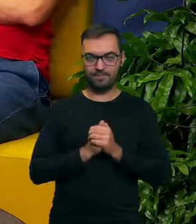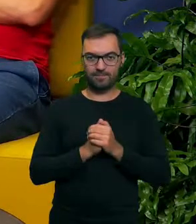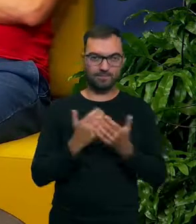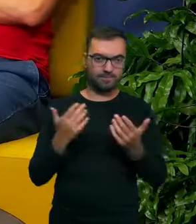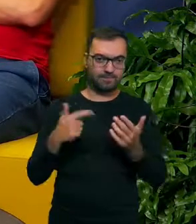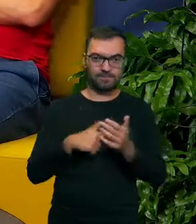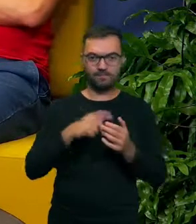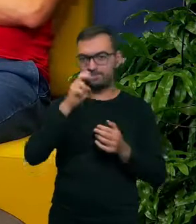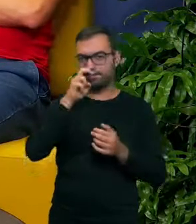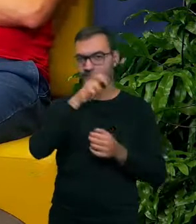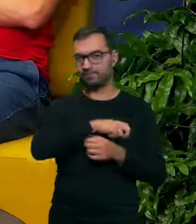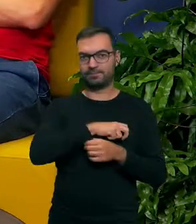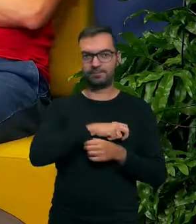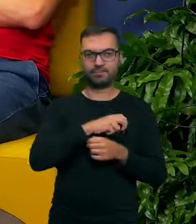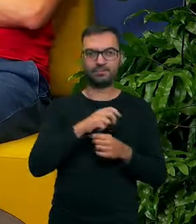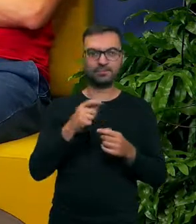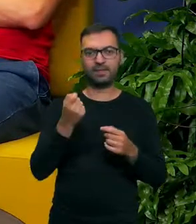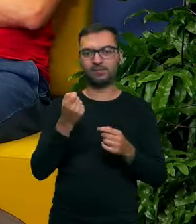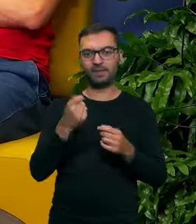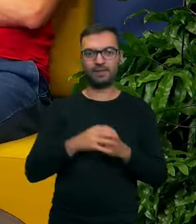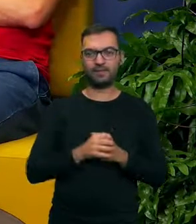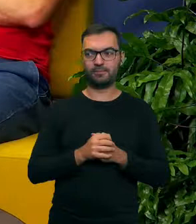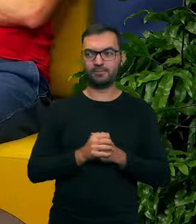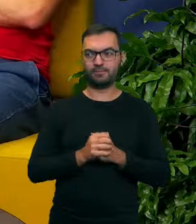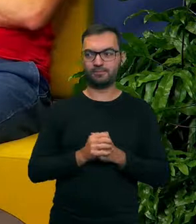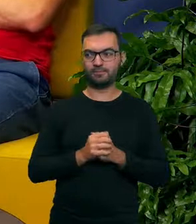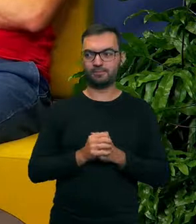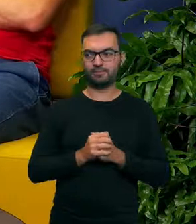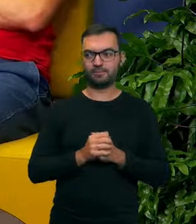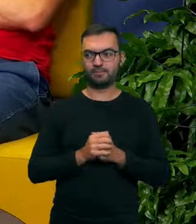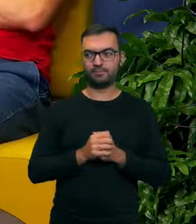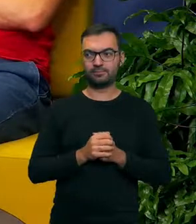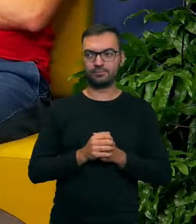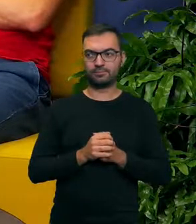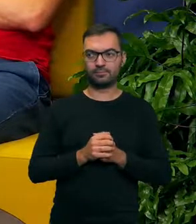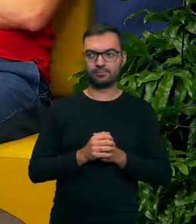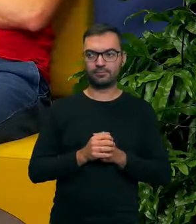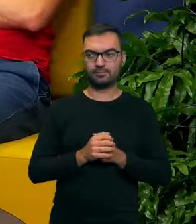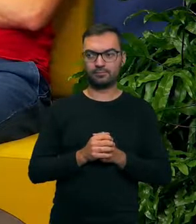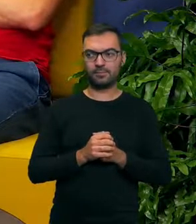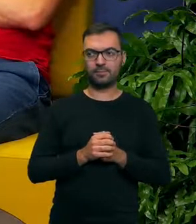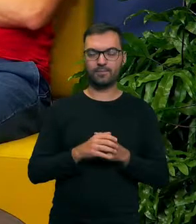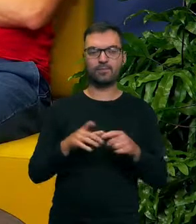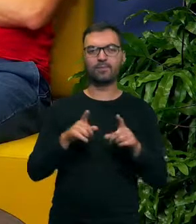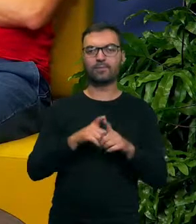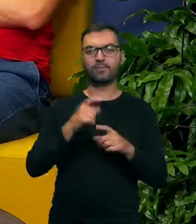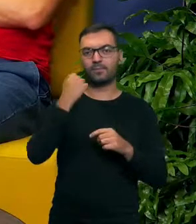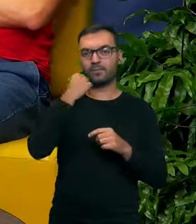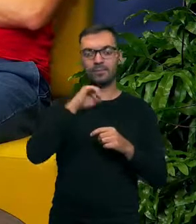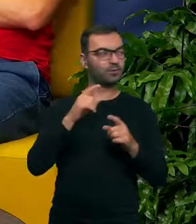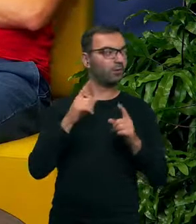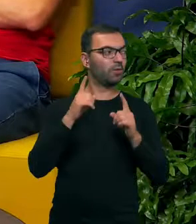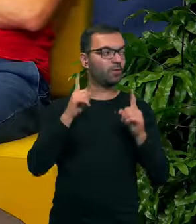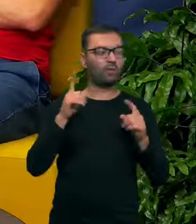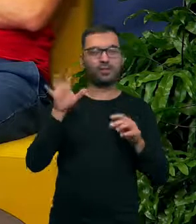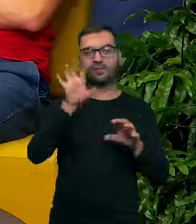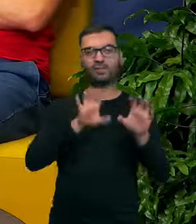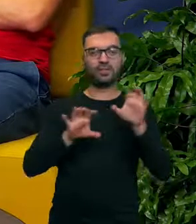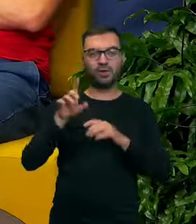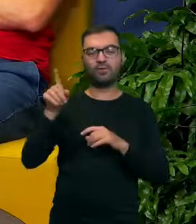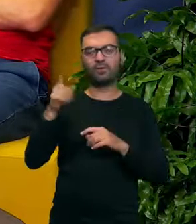no nie wiem, to są najciekawsze chyba takie momenty dla nas. To też są bardzo uważni widzowie, ja wiem, że oni są